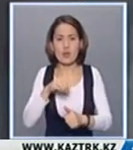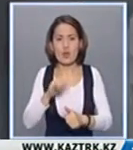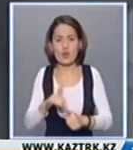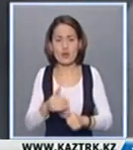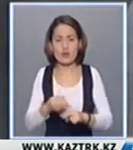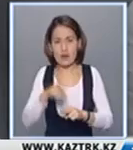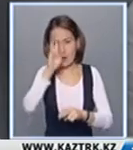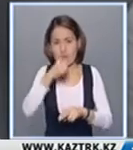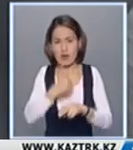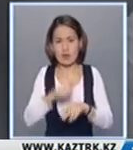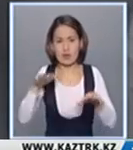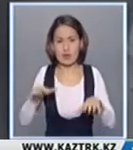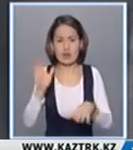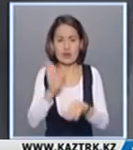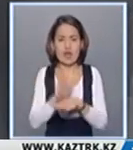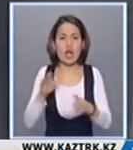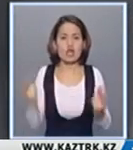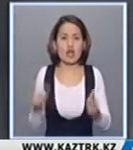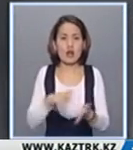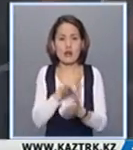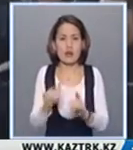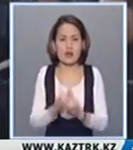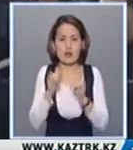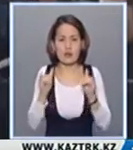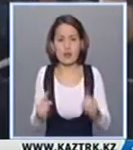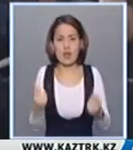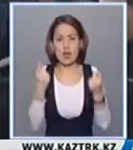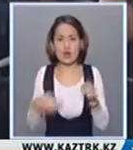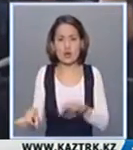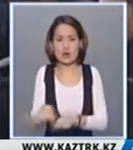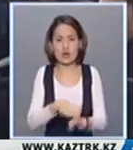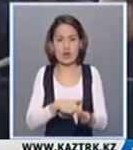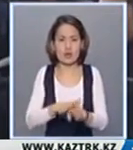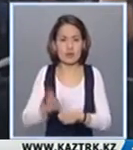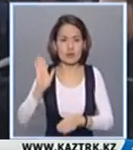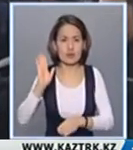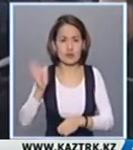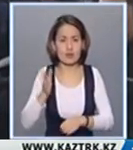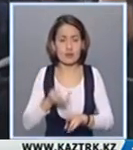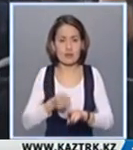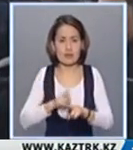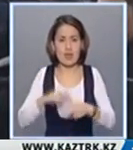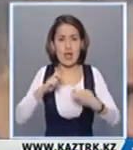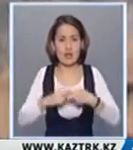елбасы биылғы жолдауында шағын қалаларды дамыту туралы кешенді шараларды қолға алу керектігін